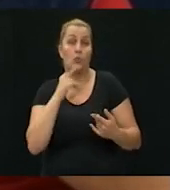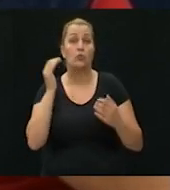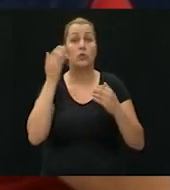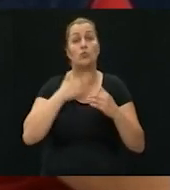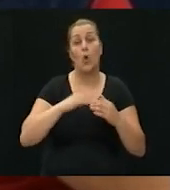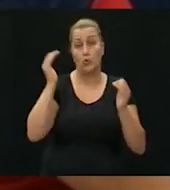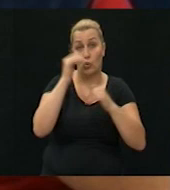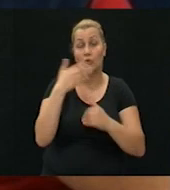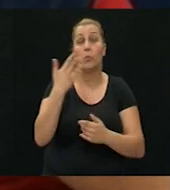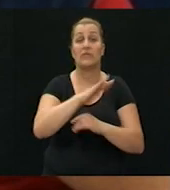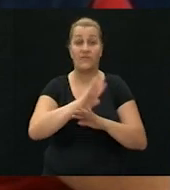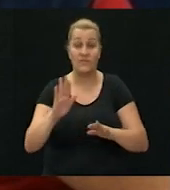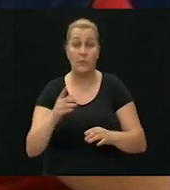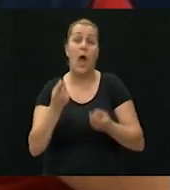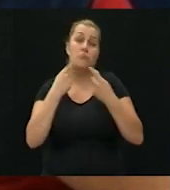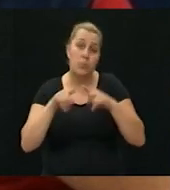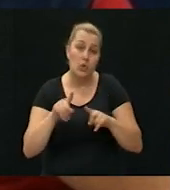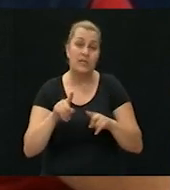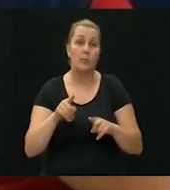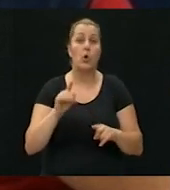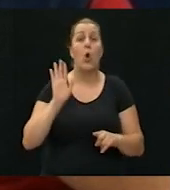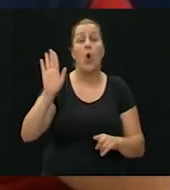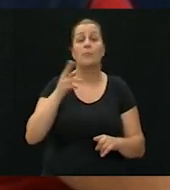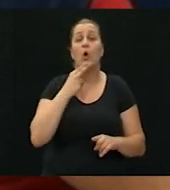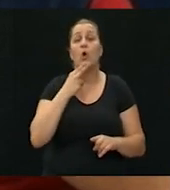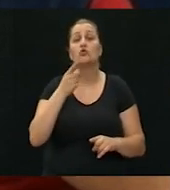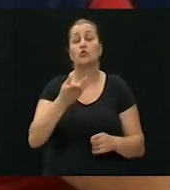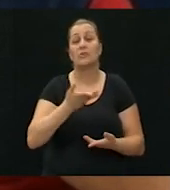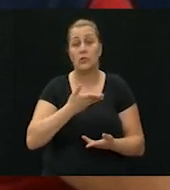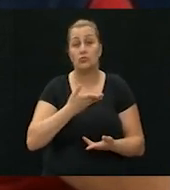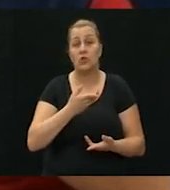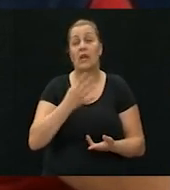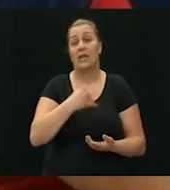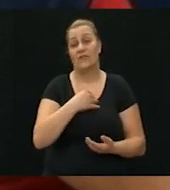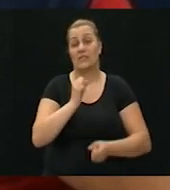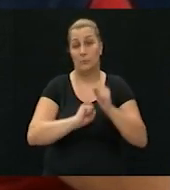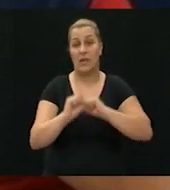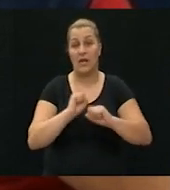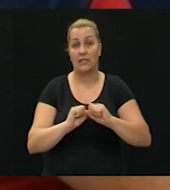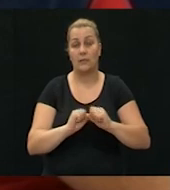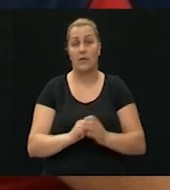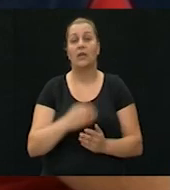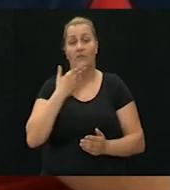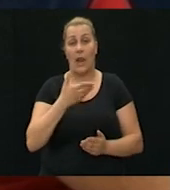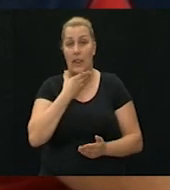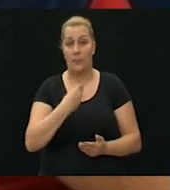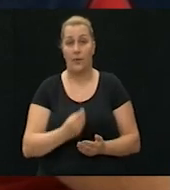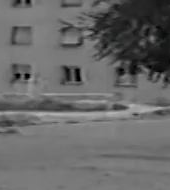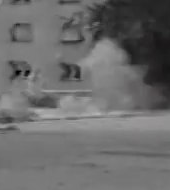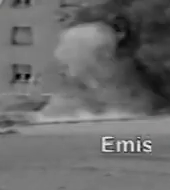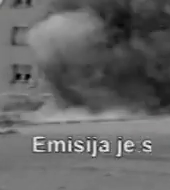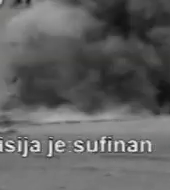noć. Pozdrav svima, a jasno, uvijek poseban onima koji su to zaslužili, a to su hrvatski branitelji. Hvala vam lijepo.